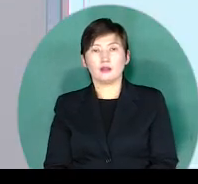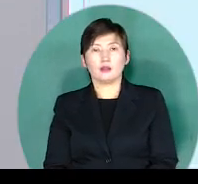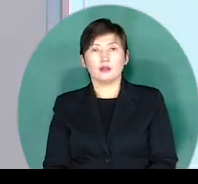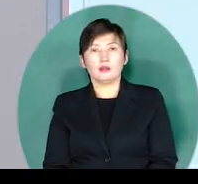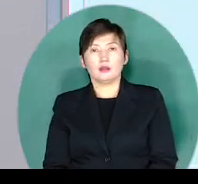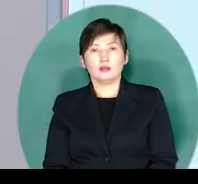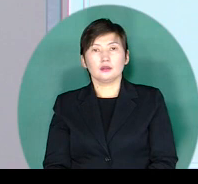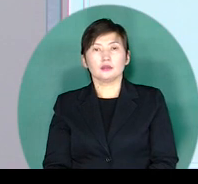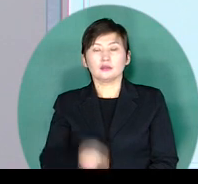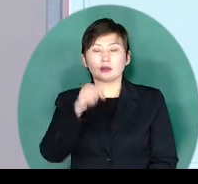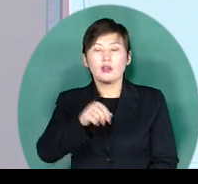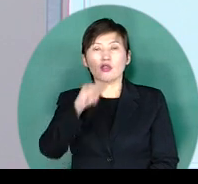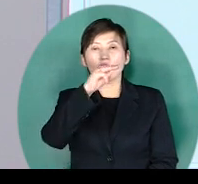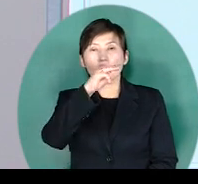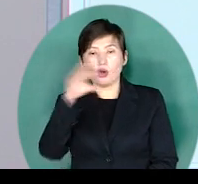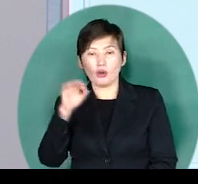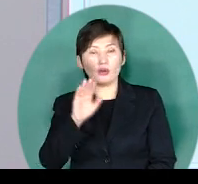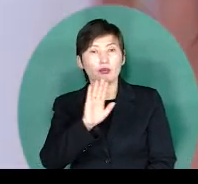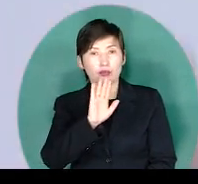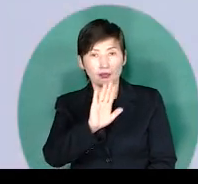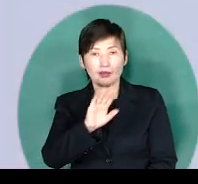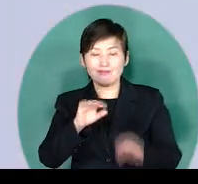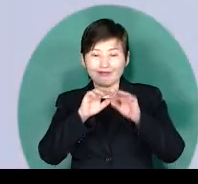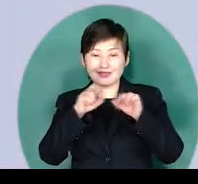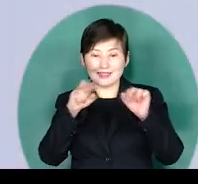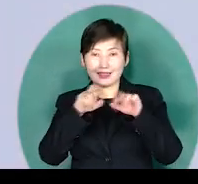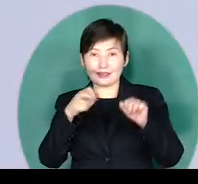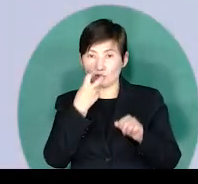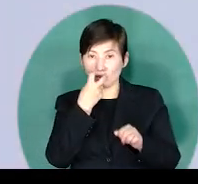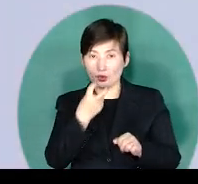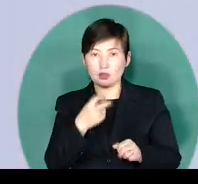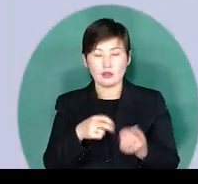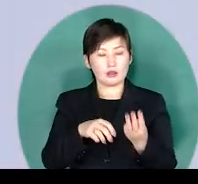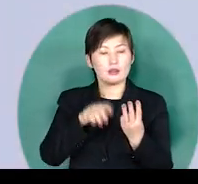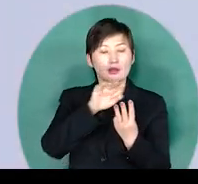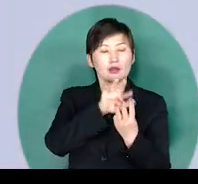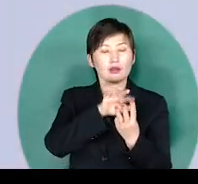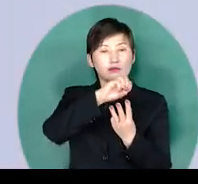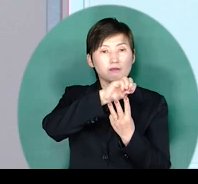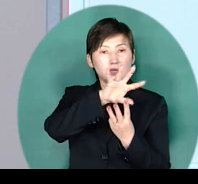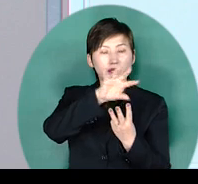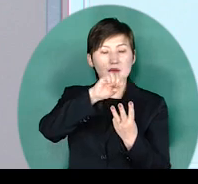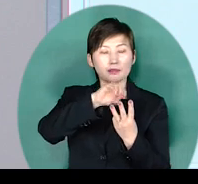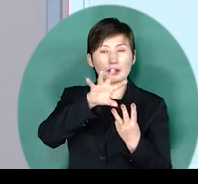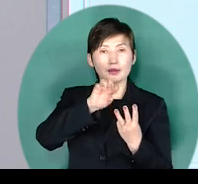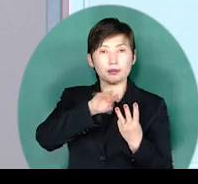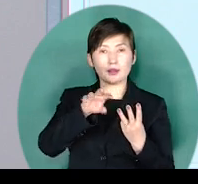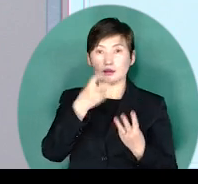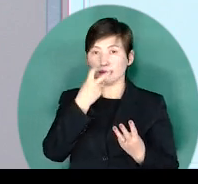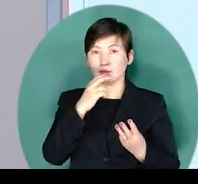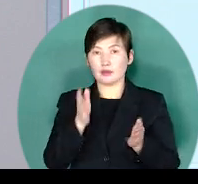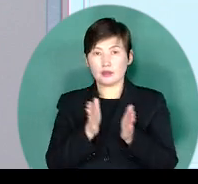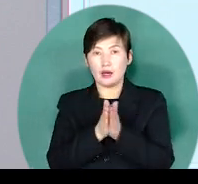438 гэдэг энэ тоог тавьчээ. За, тэгвэл бүгдээрээ орон ангиар хэрхэн яаж задлах вэ? Багш нь бас давхар